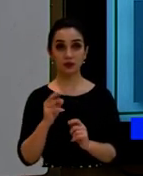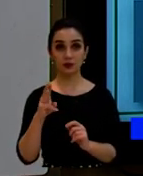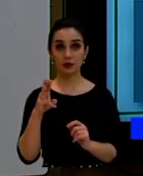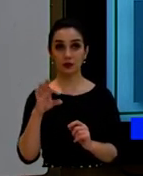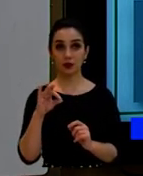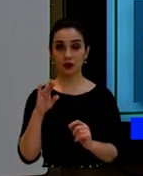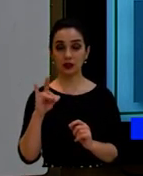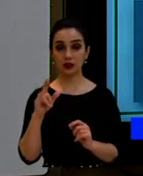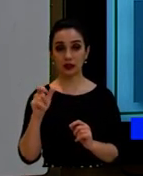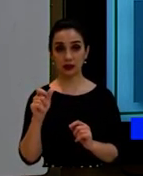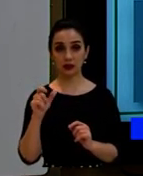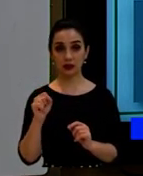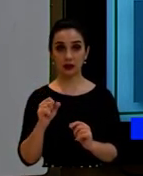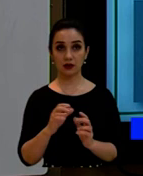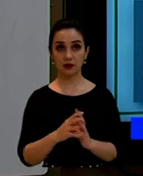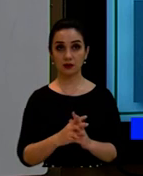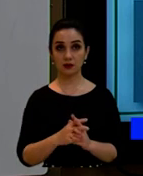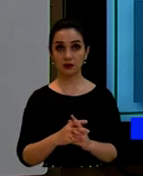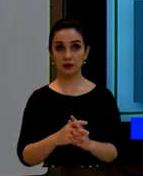Это мотыга,